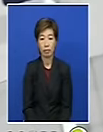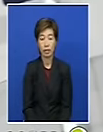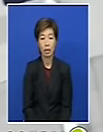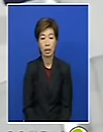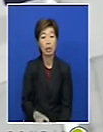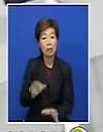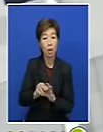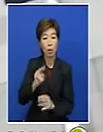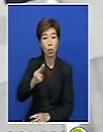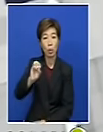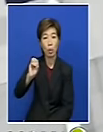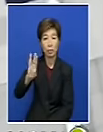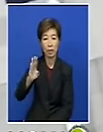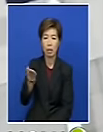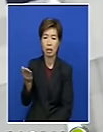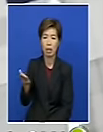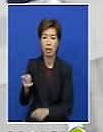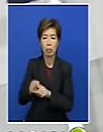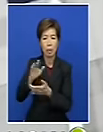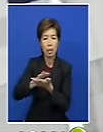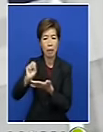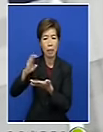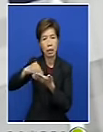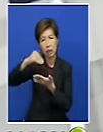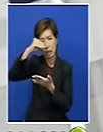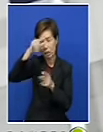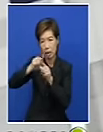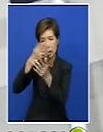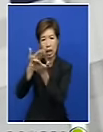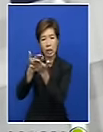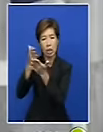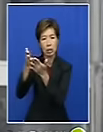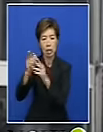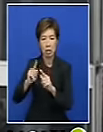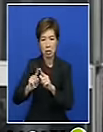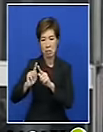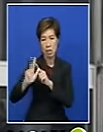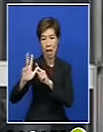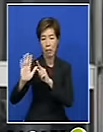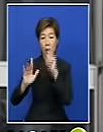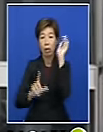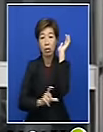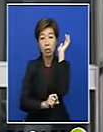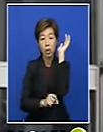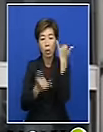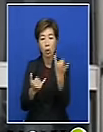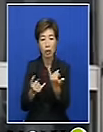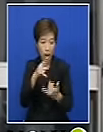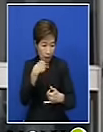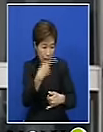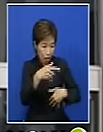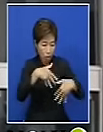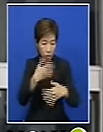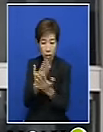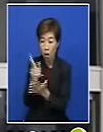ธนาคาร United Overseas หรือ UOB สถาบันการเงินขนาดใหญ่อันดับ3ของสิงคโปร์ประกาศยุติการปล่อยกู้ให้ลูกค้าที่ต้องการ